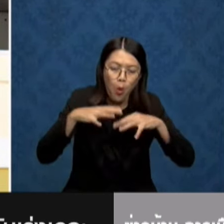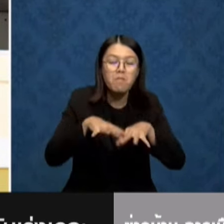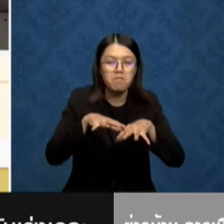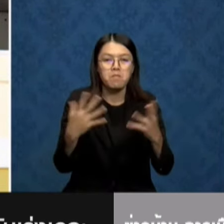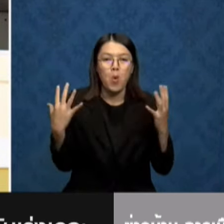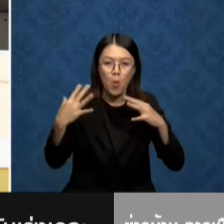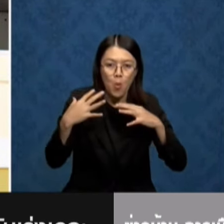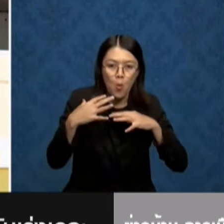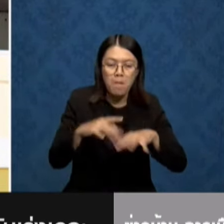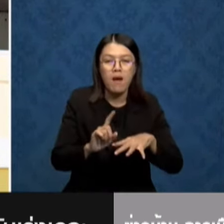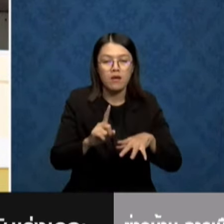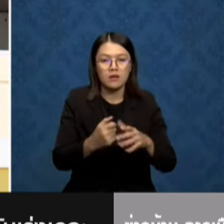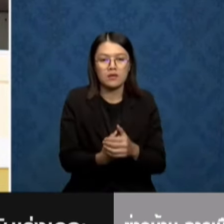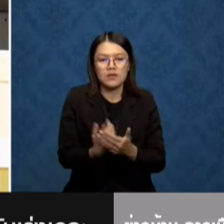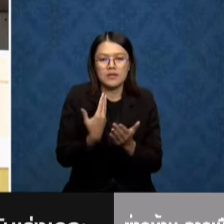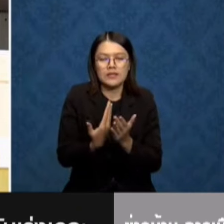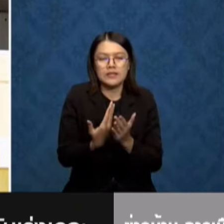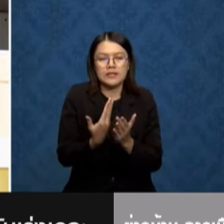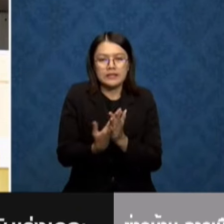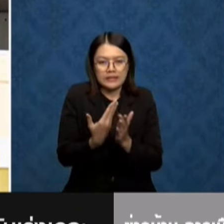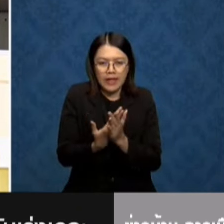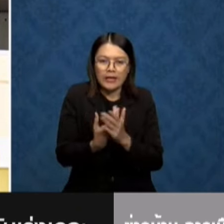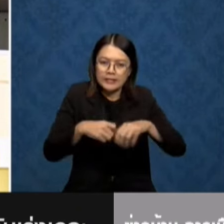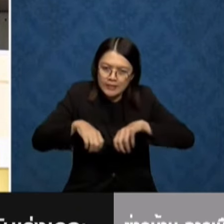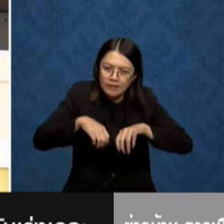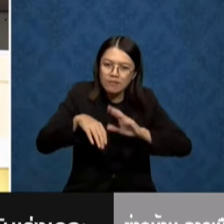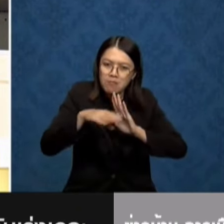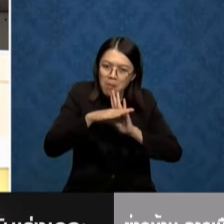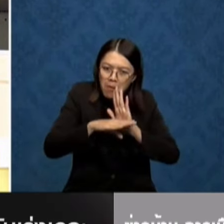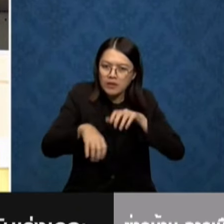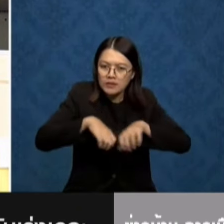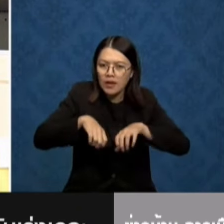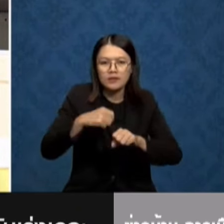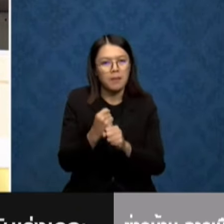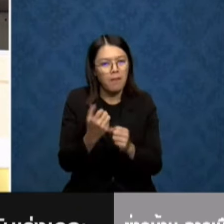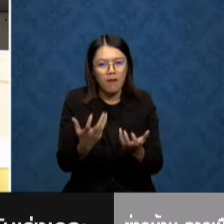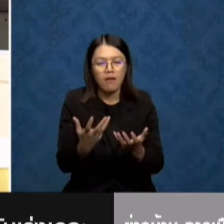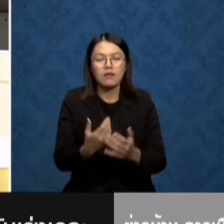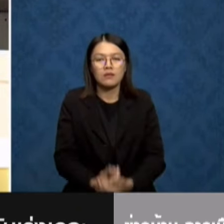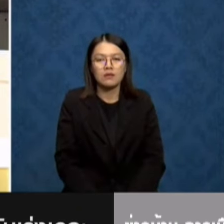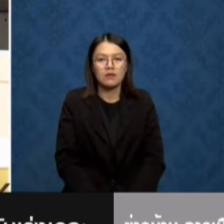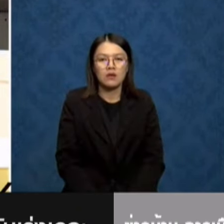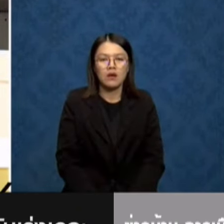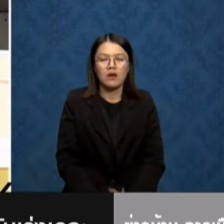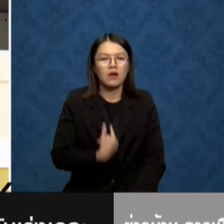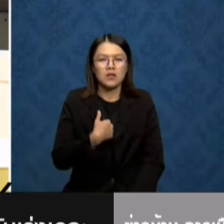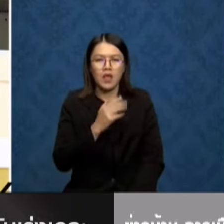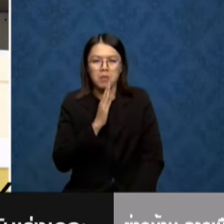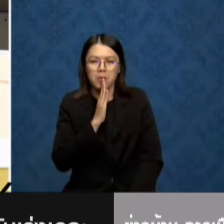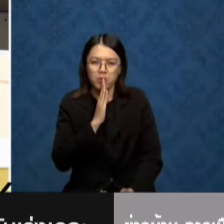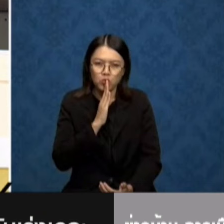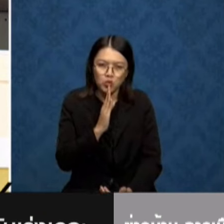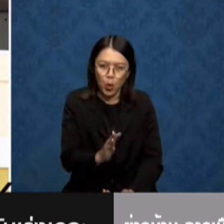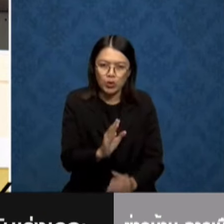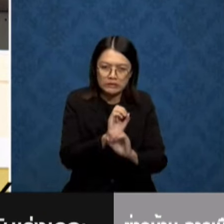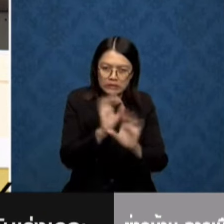ที่ไม่ตรงไปตรงมาดังนั้นเนี่ยอาจารย์วีระบอกว่าผมเนี่ยขอให้รัฐบาลเนี่ยถอนคันเร่งในการ